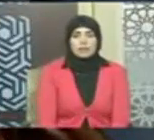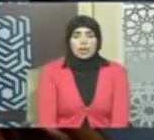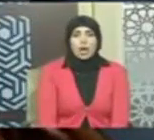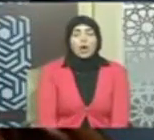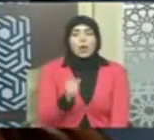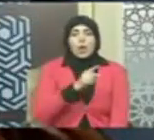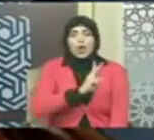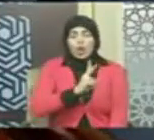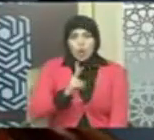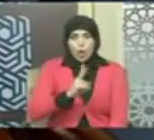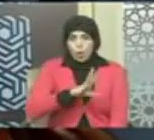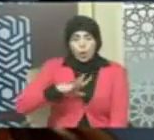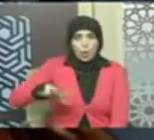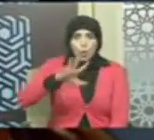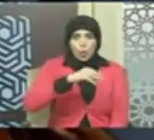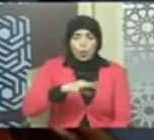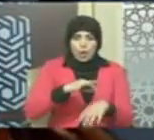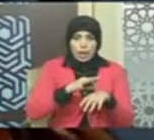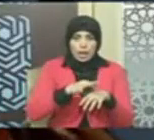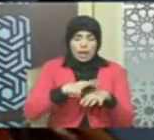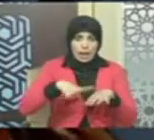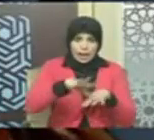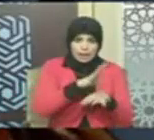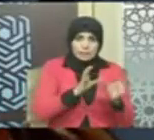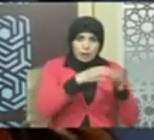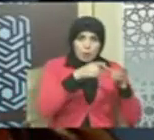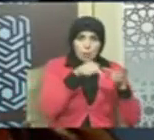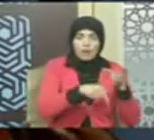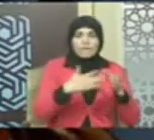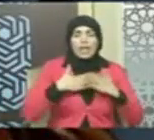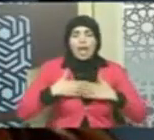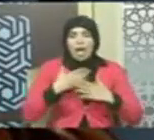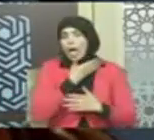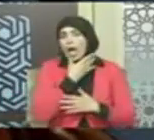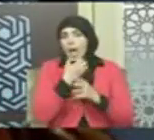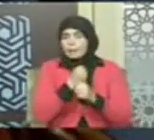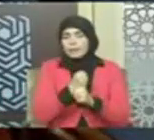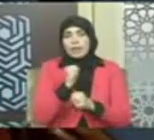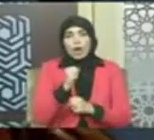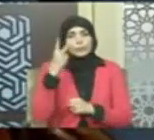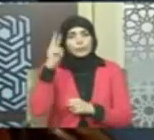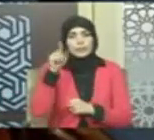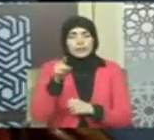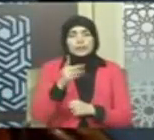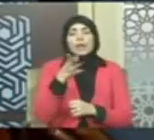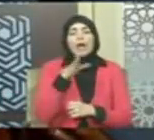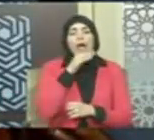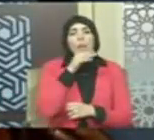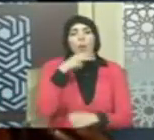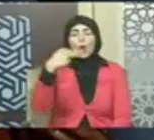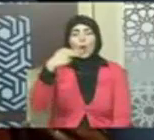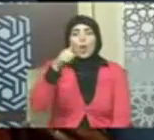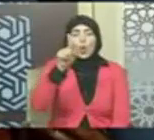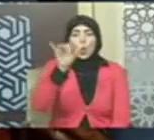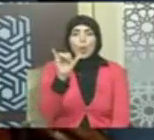ولكل أمة أمين، وأمين هذه الأمة أبو عبيدة بن